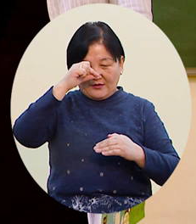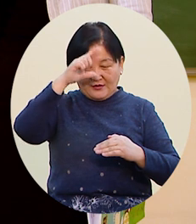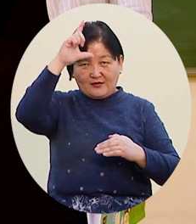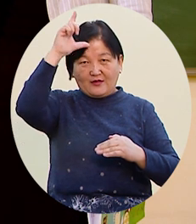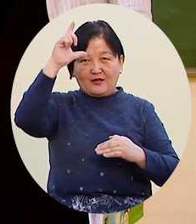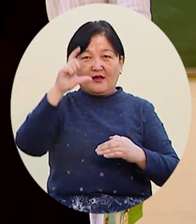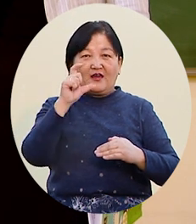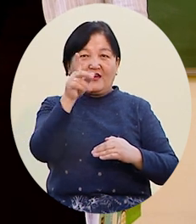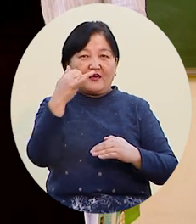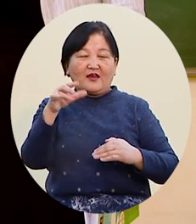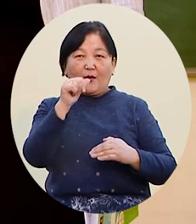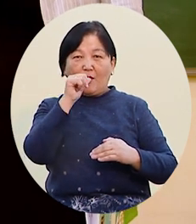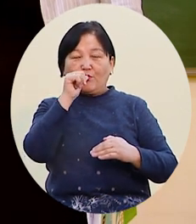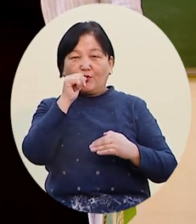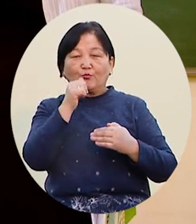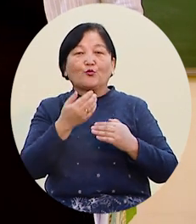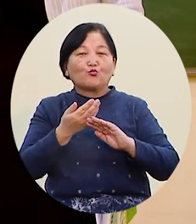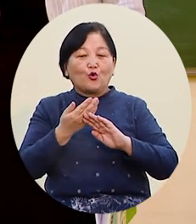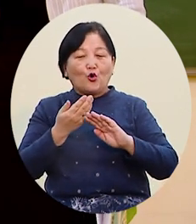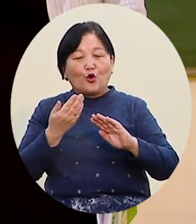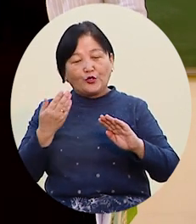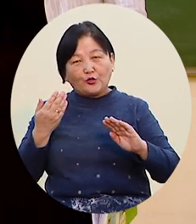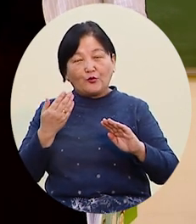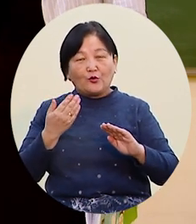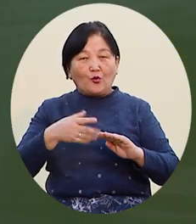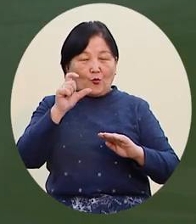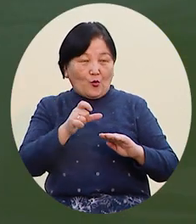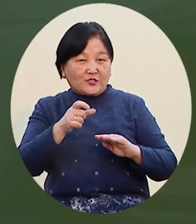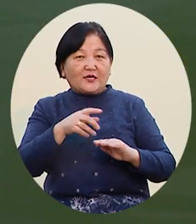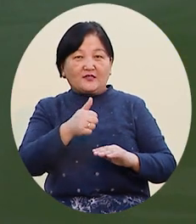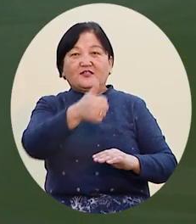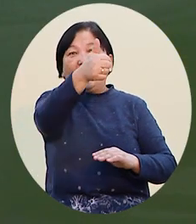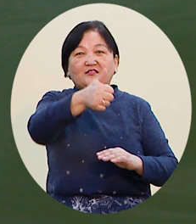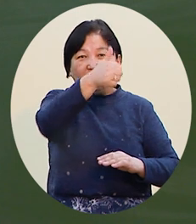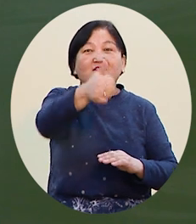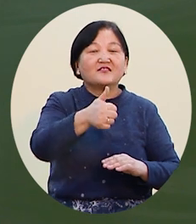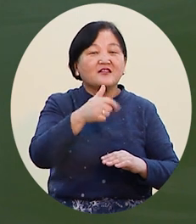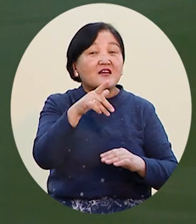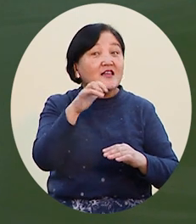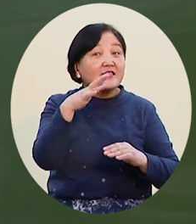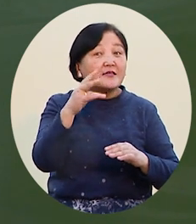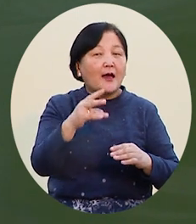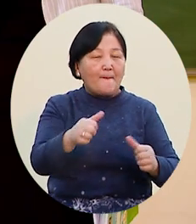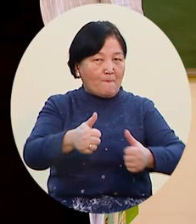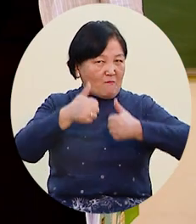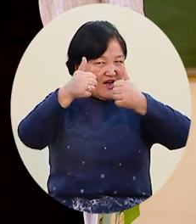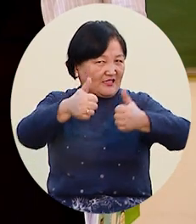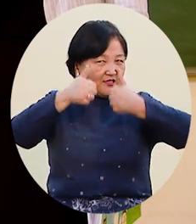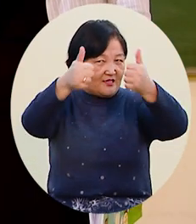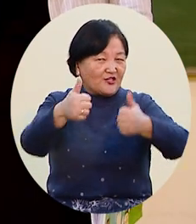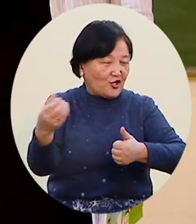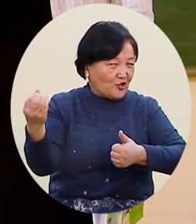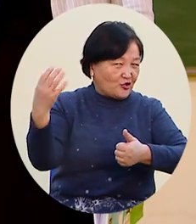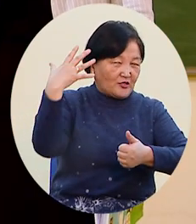холдов. Алагдаа эрдэм чадлыг амтэн бүхэн шагшиж эхэлсэн. За, амагтаа сайшаар бэлурсан